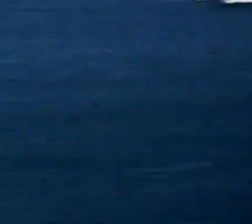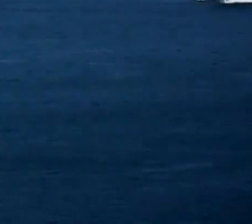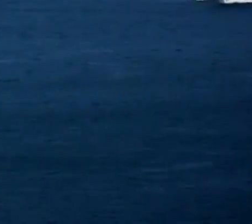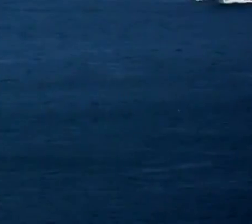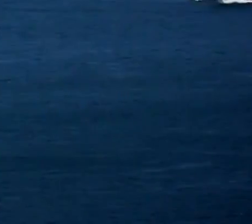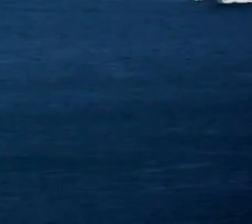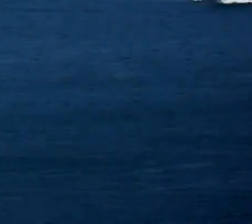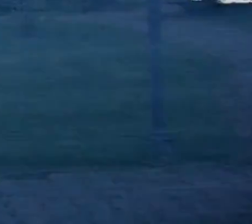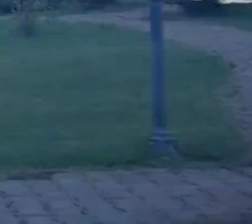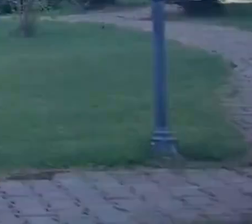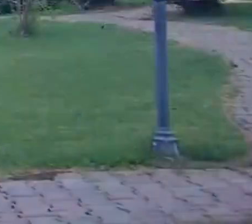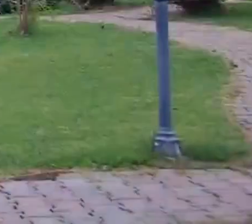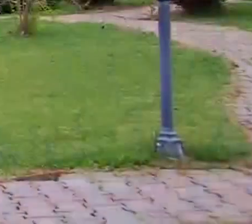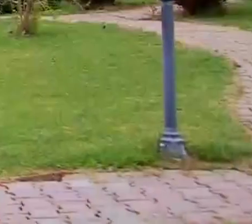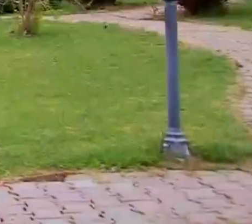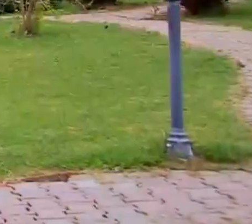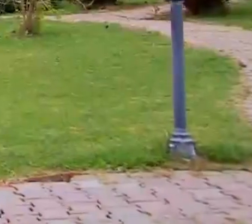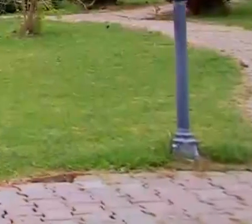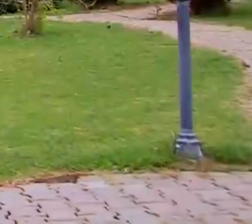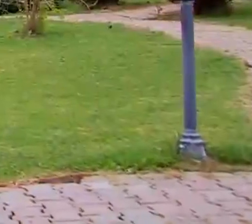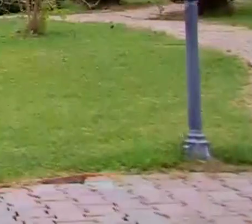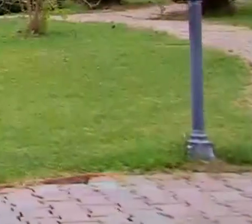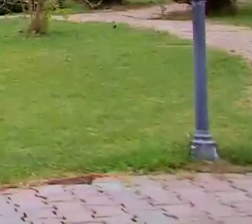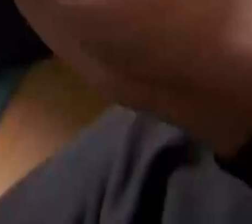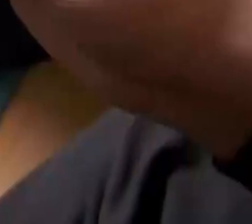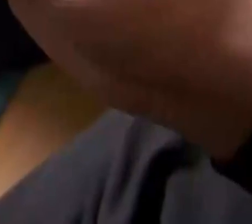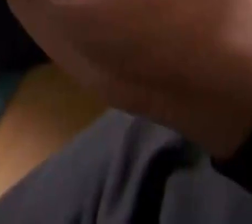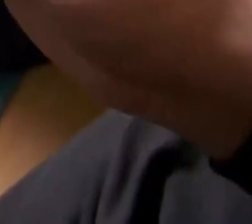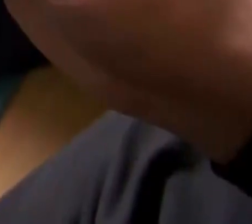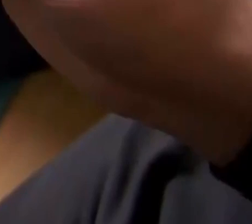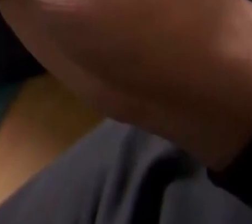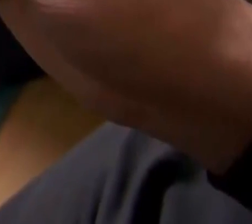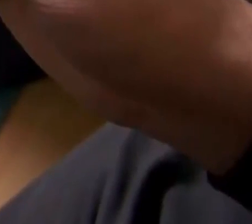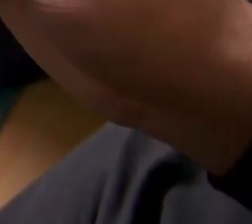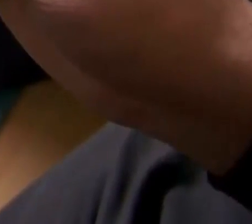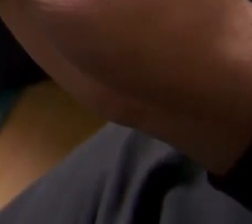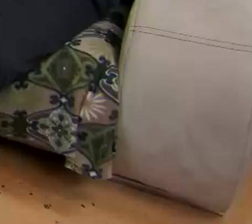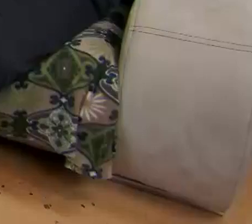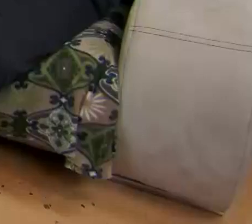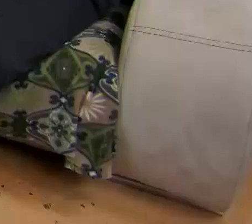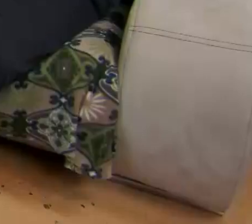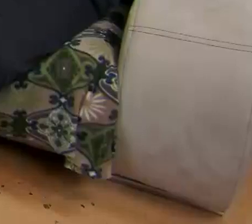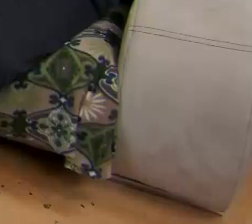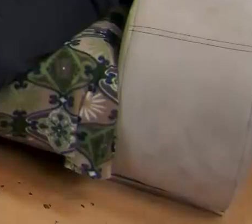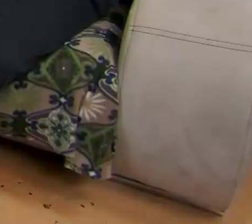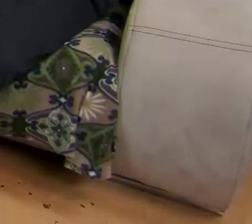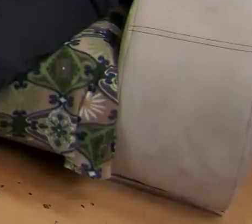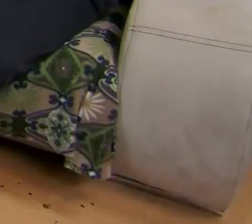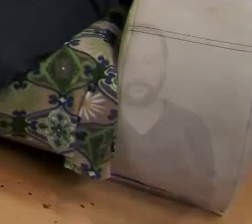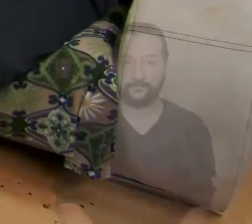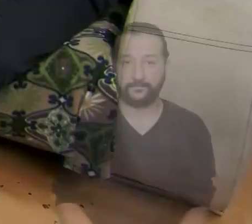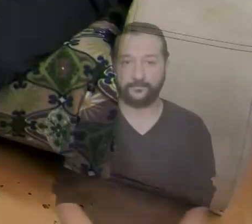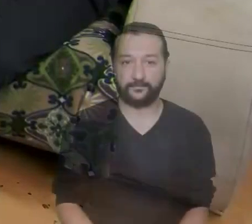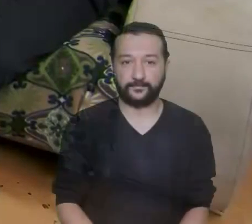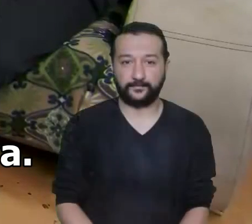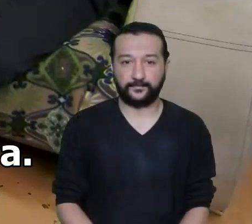Gündüz vakti yüksekten boğaz. Bahçede tek katlı prefabrik müştemilat. Hamiline 5000 yazılı çek ve senin elinde. Tutmuş